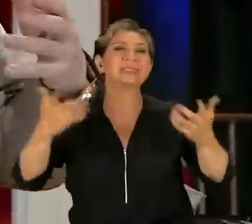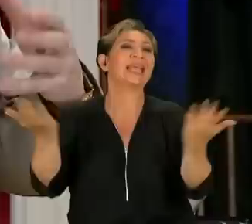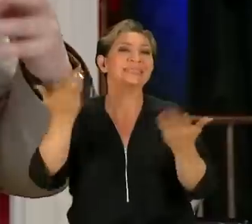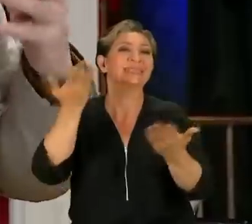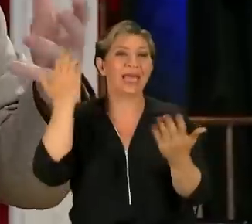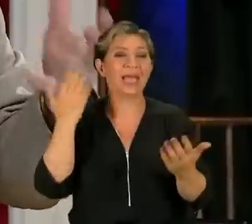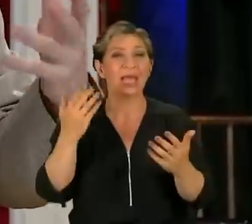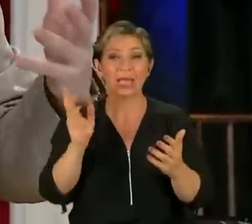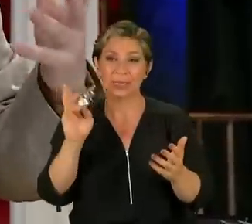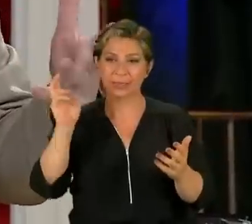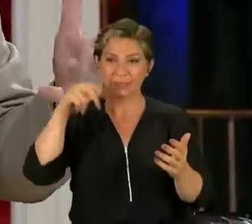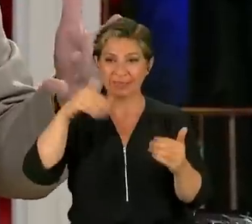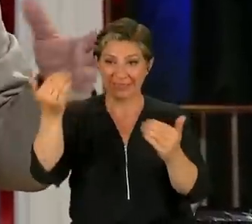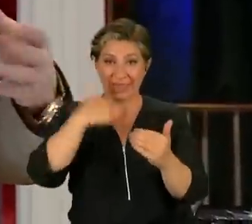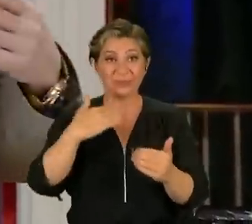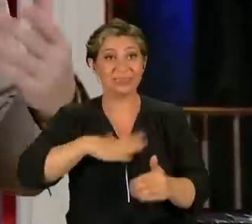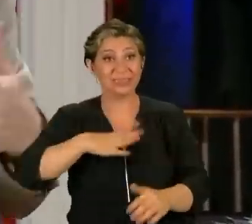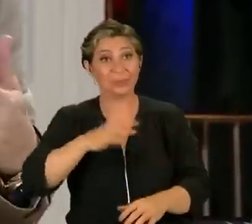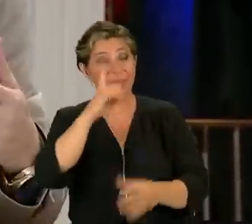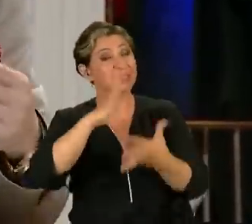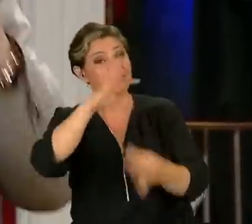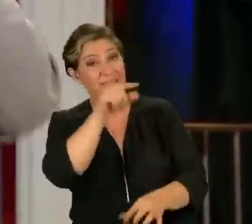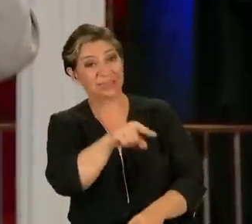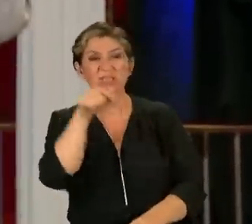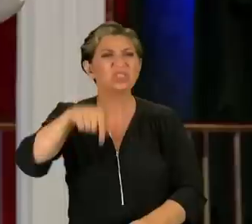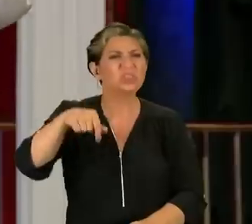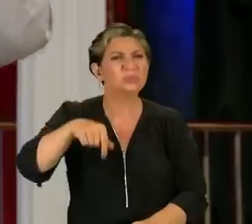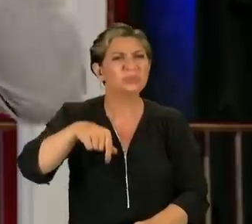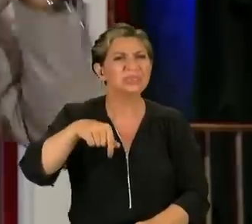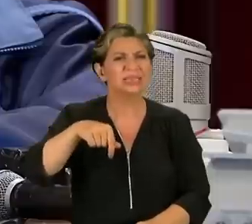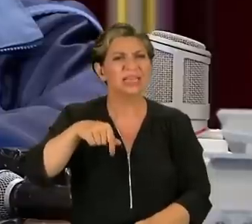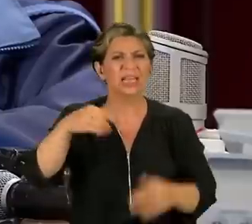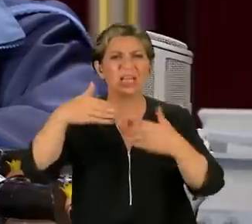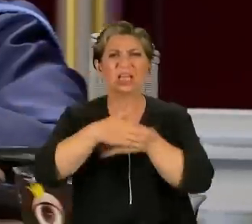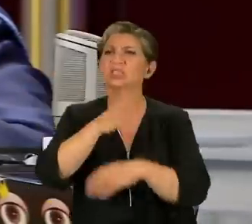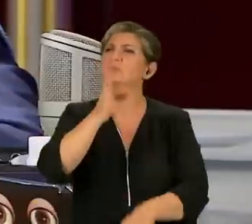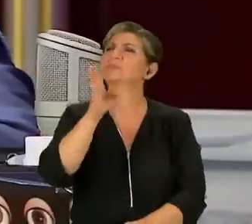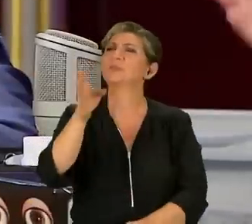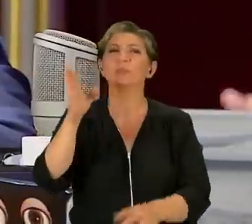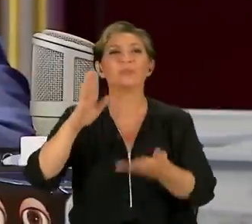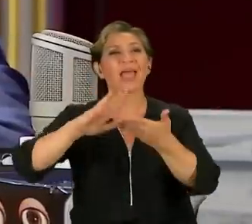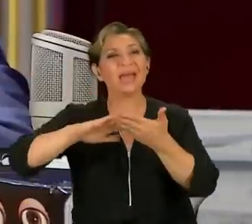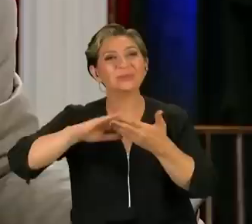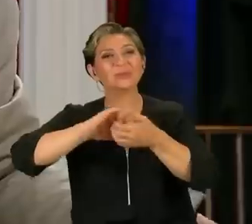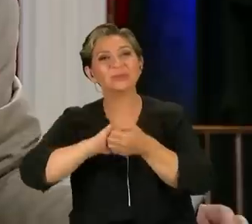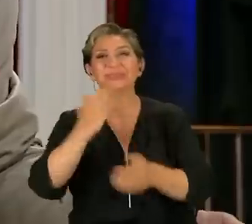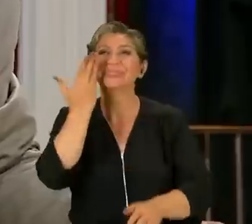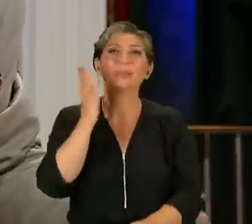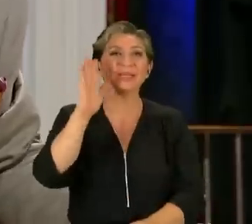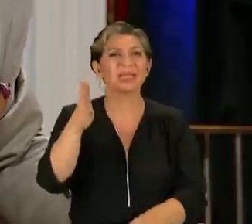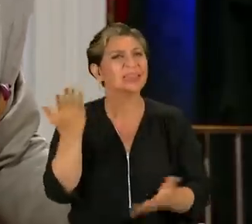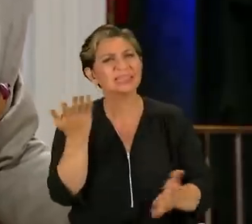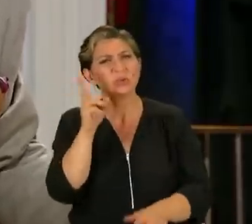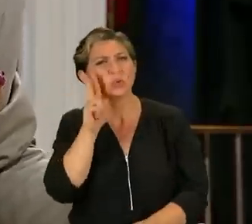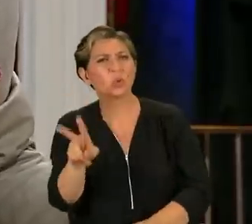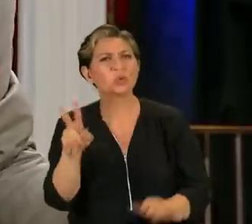neyse işte çıkmasını istediği insansın. Şimdilerde gece dolaştığında, eşi dostu izlemeye gittiğinde